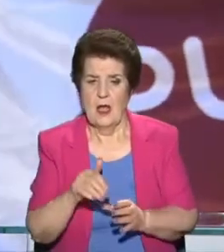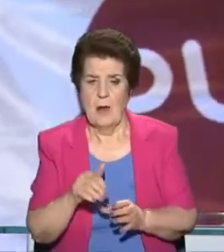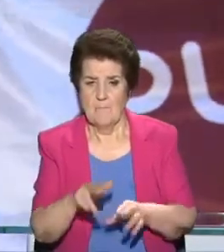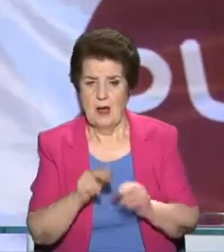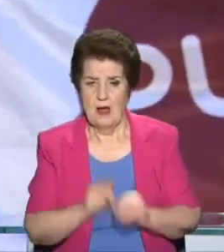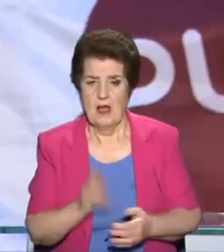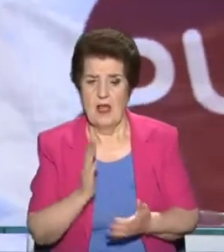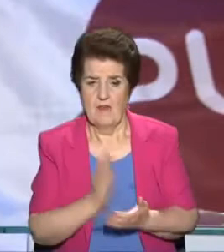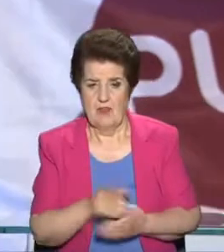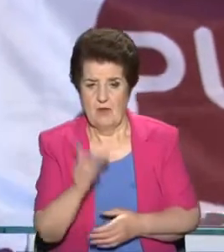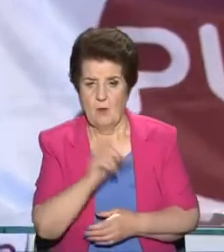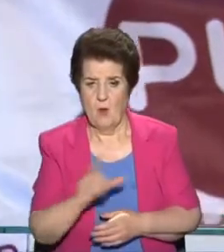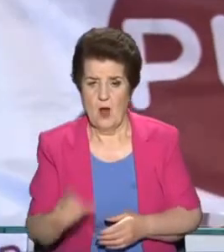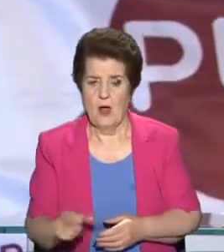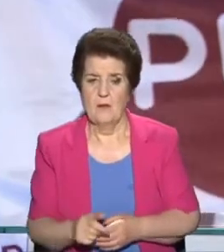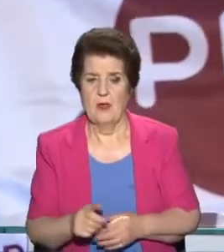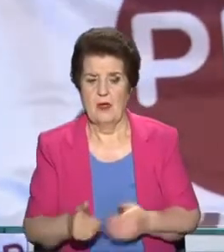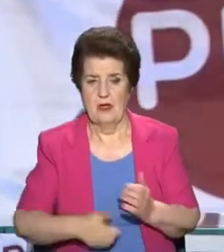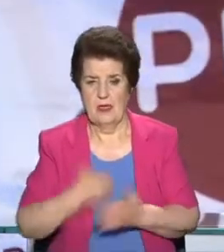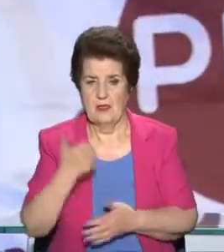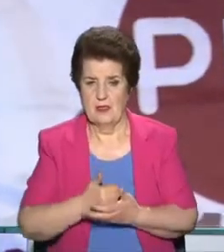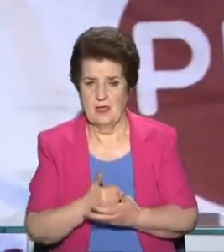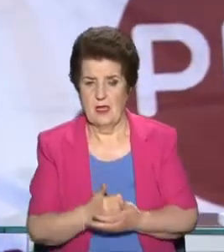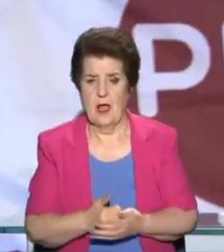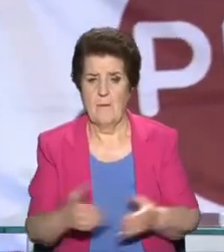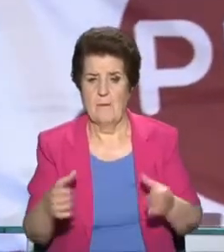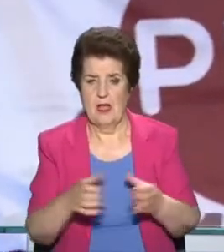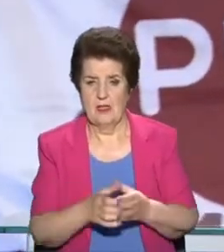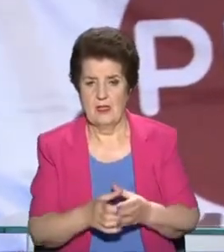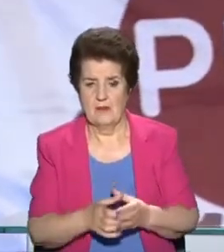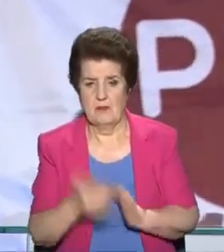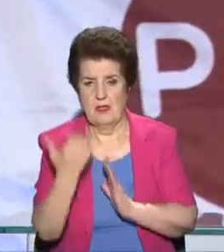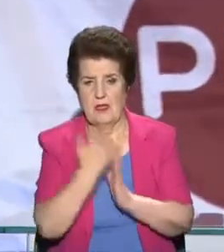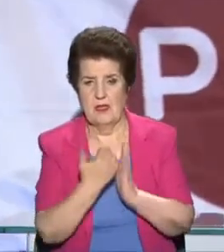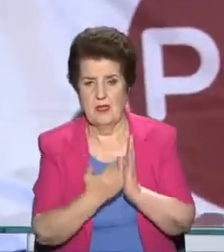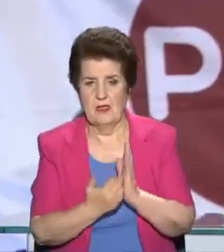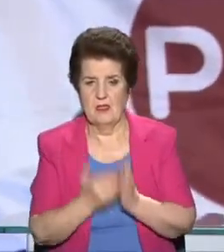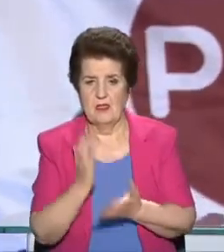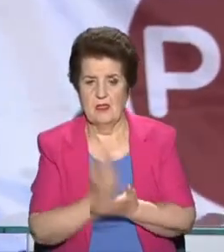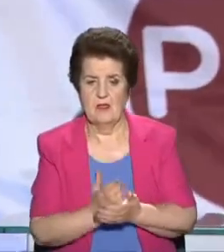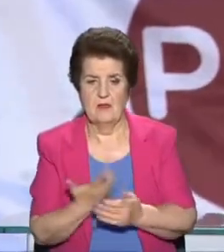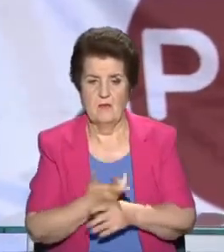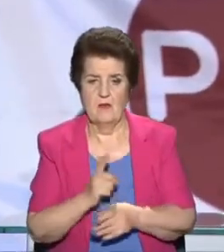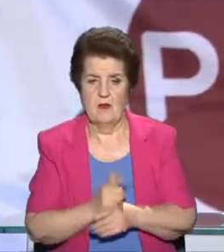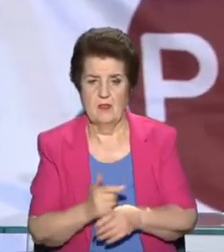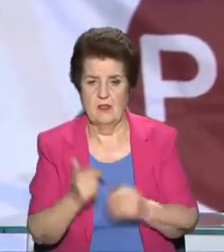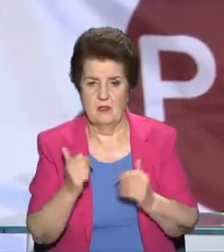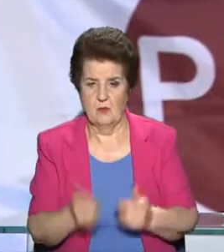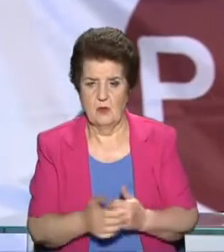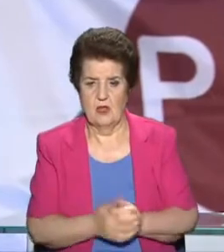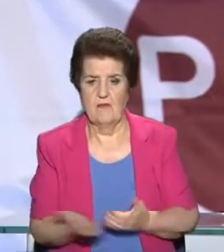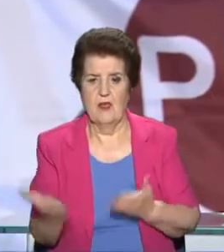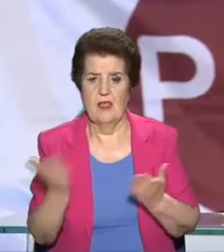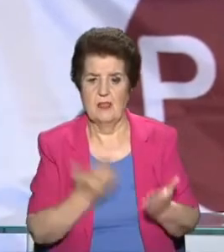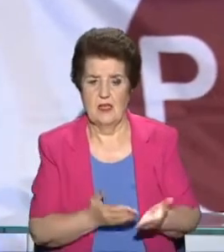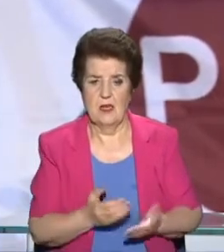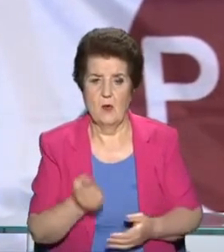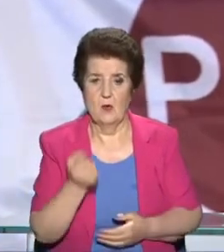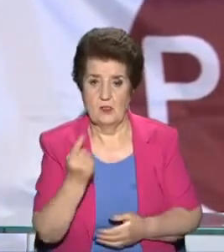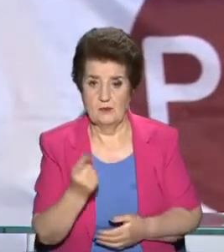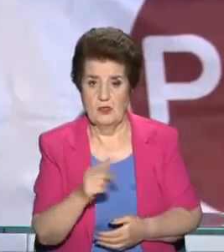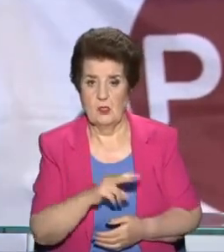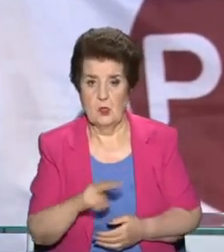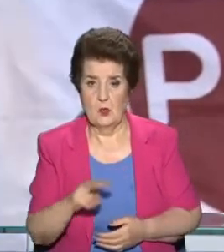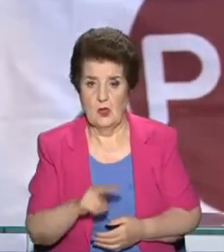integrii pe listă suntem Partidul cu cea mai integră lista electorală vă invităm ca la 11